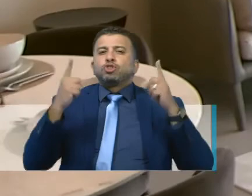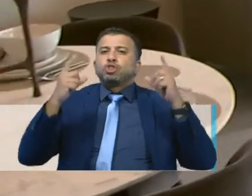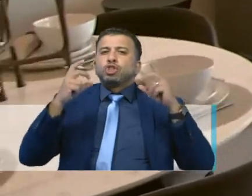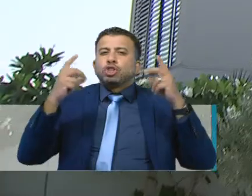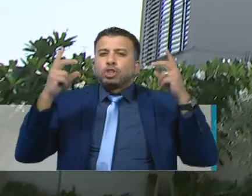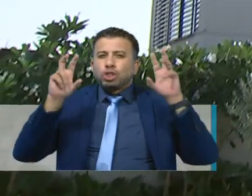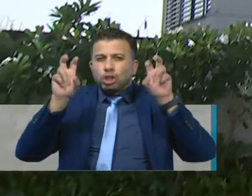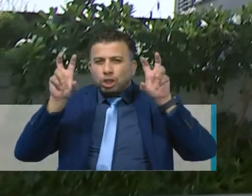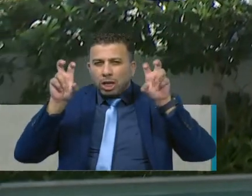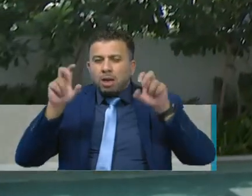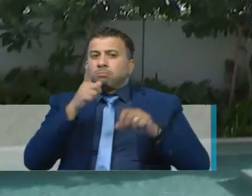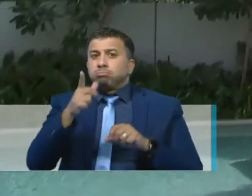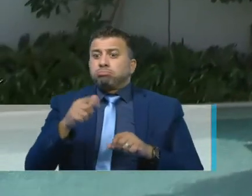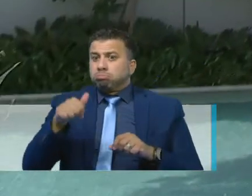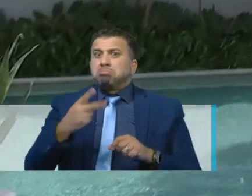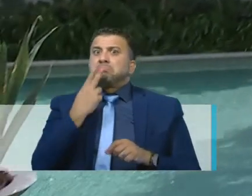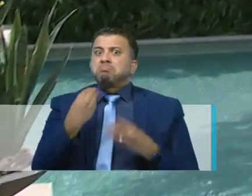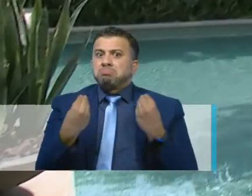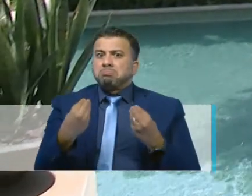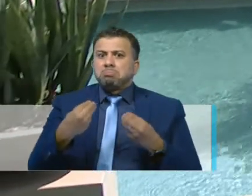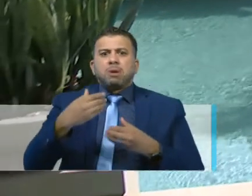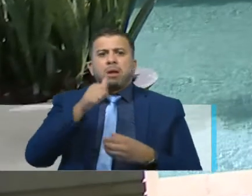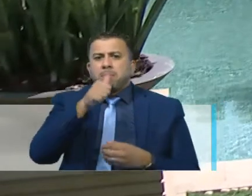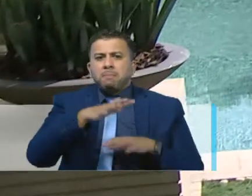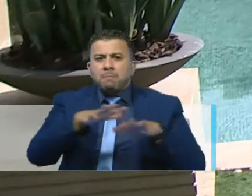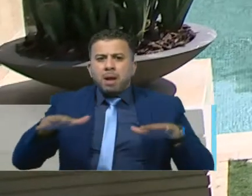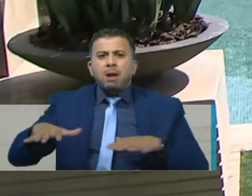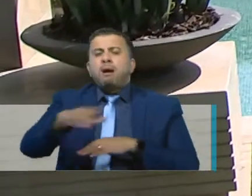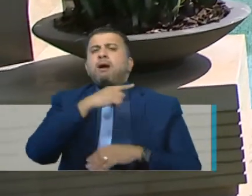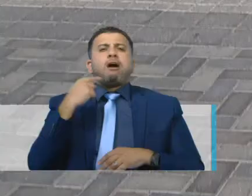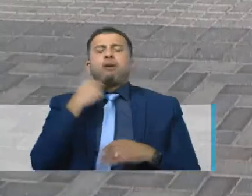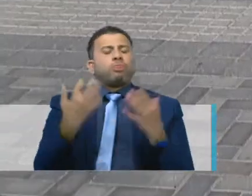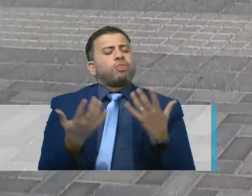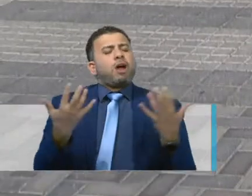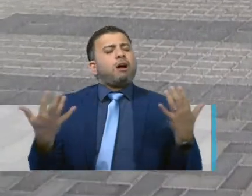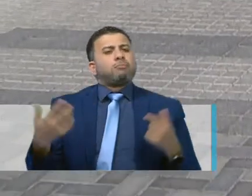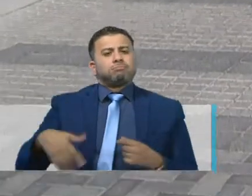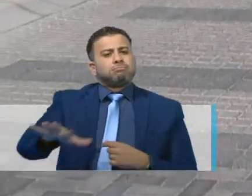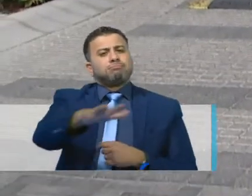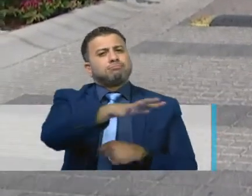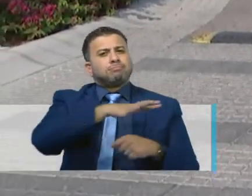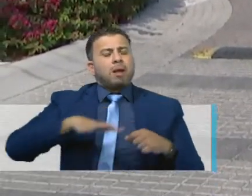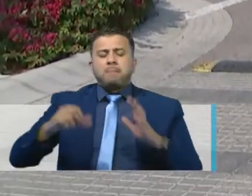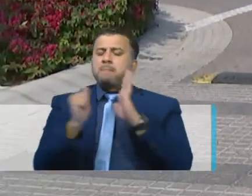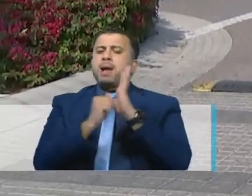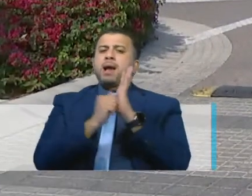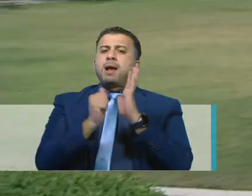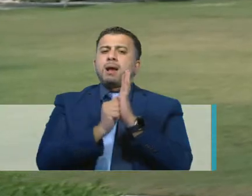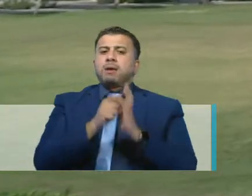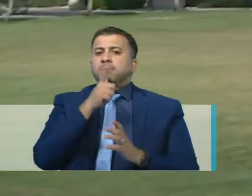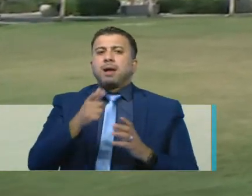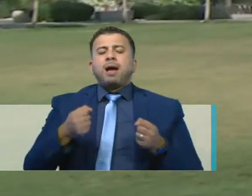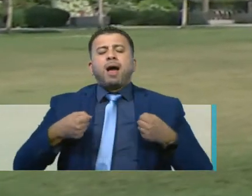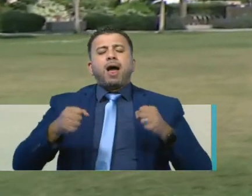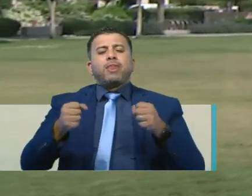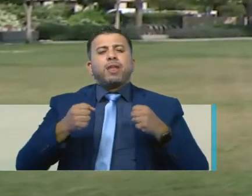العصري الفخم، بالإضافة لتوفر المرافق الخدمية والمسطحات الخضراء على امتداد الوحدات السكنية والحدائق